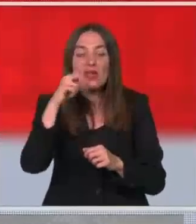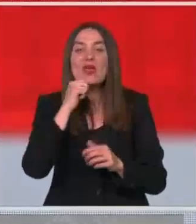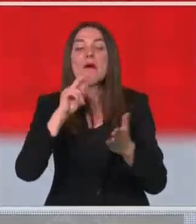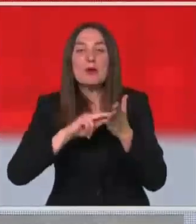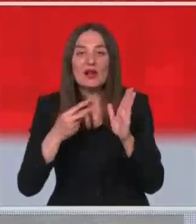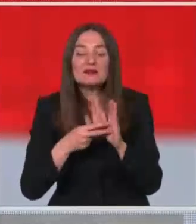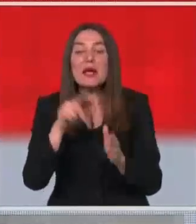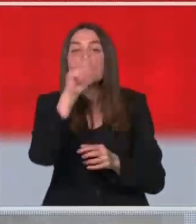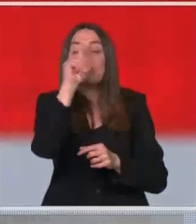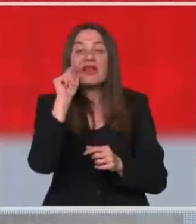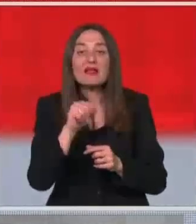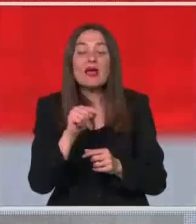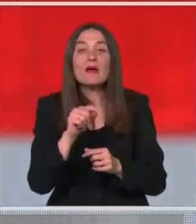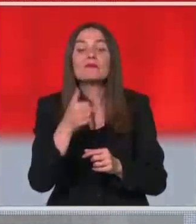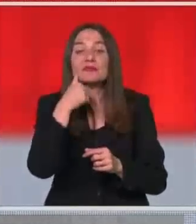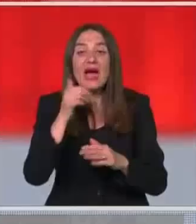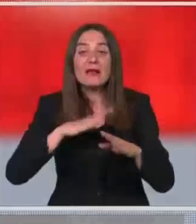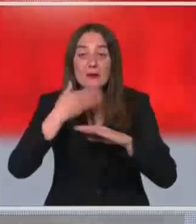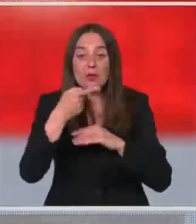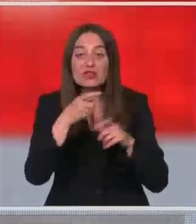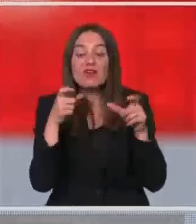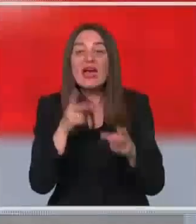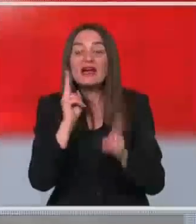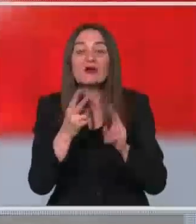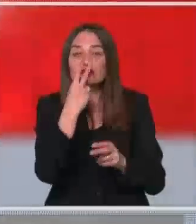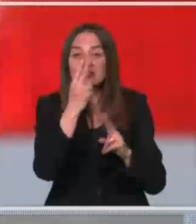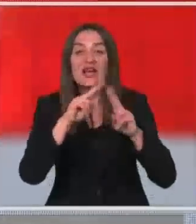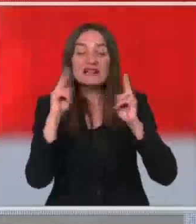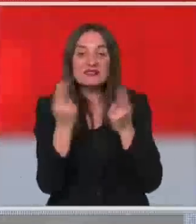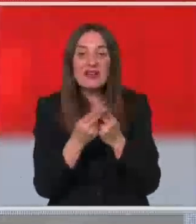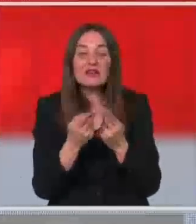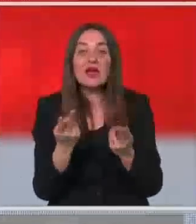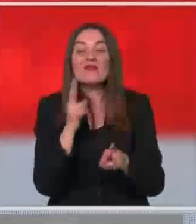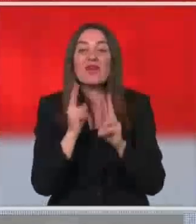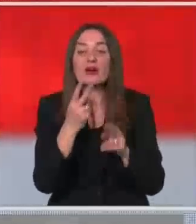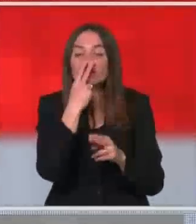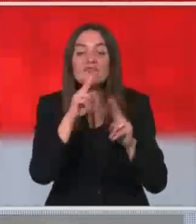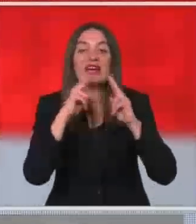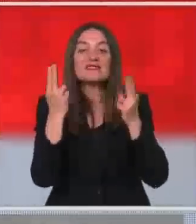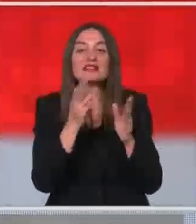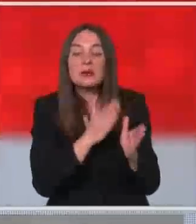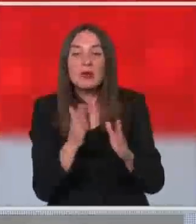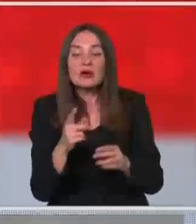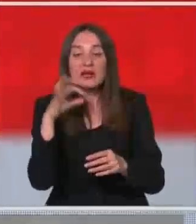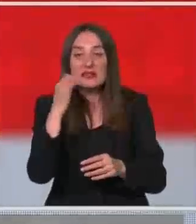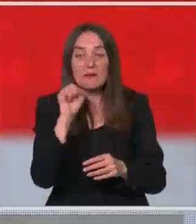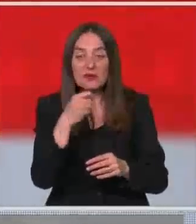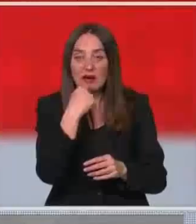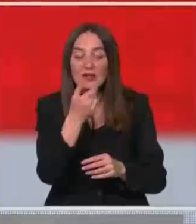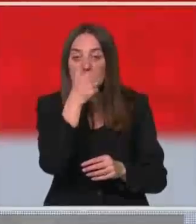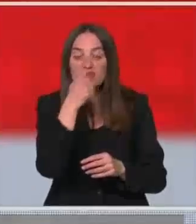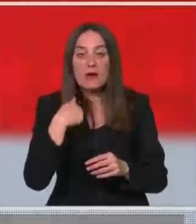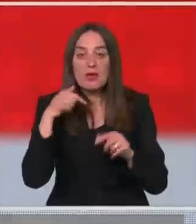politici. Pitanje je dan posle ove krize kako će izgledati svet, kako će izgledati svjetski poredak. A samo da vam kažem šta mi radimo ovdje u